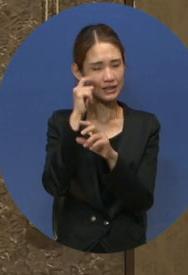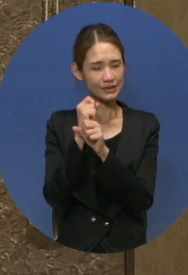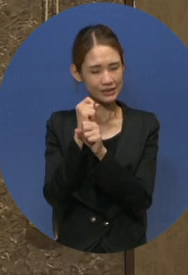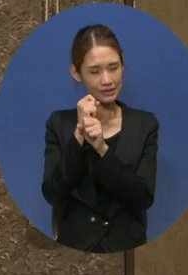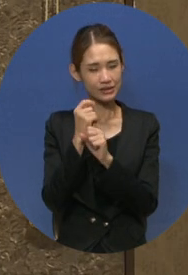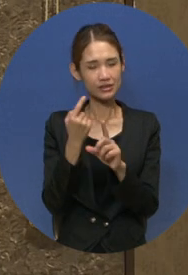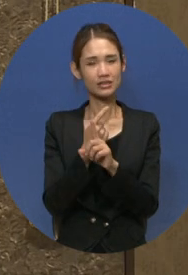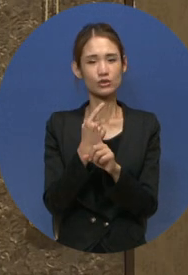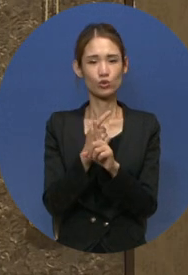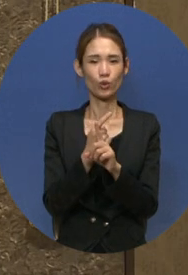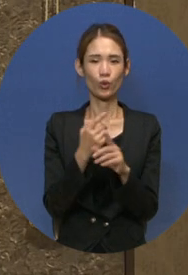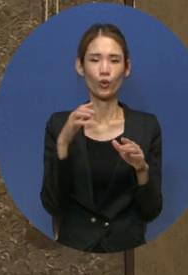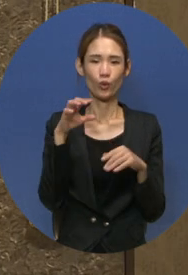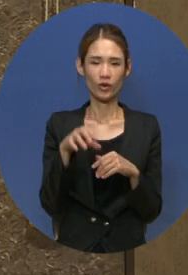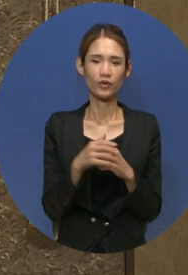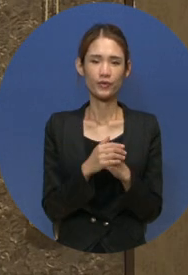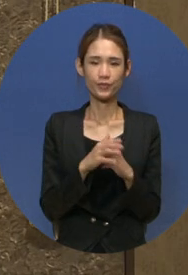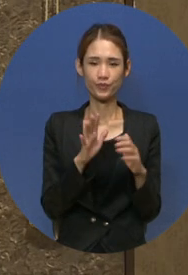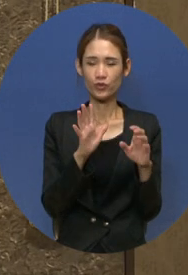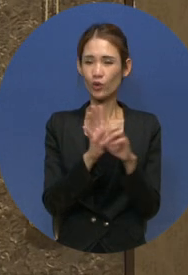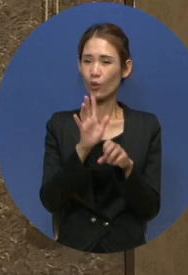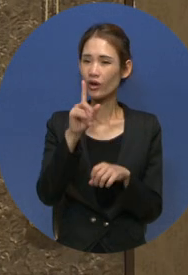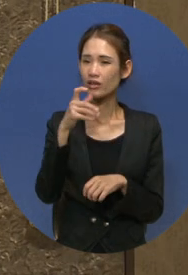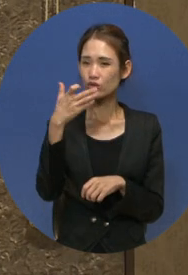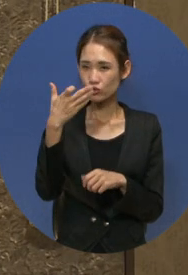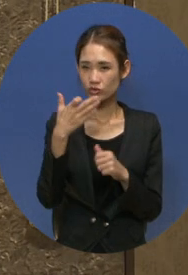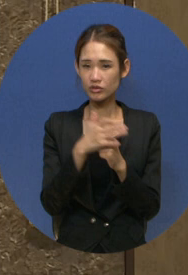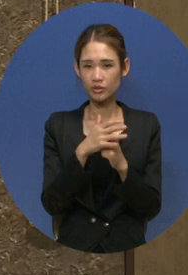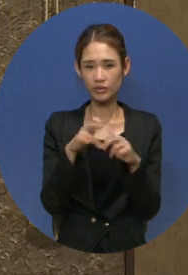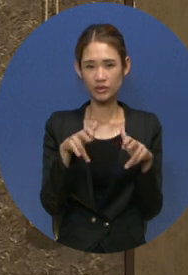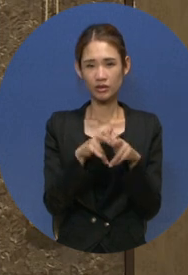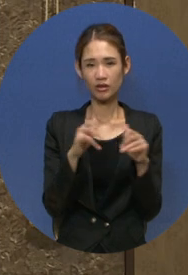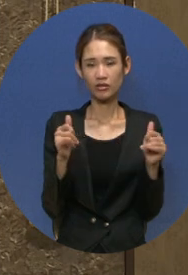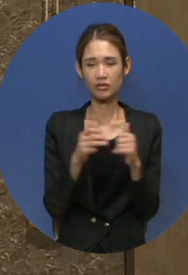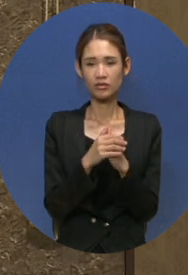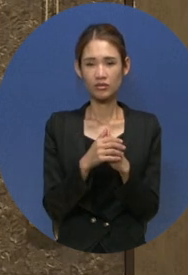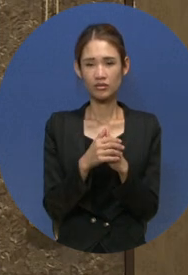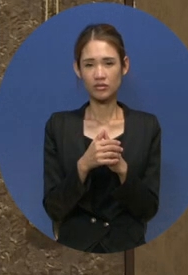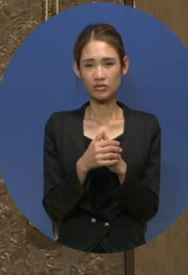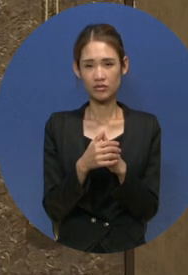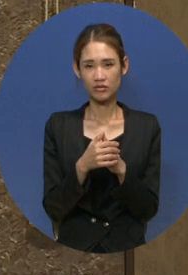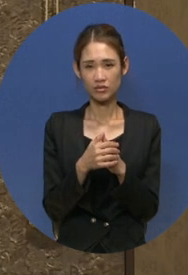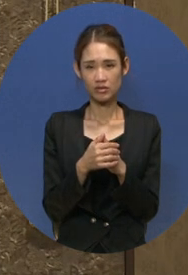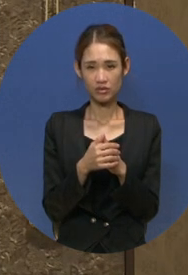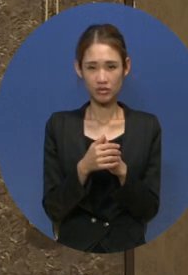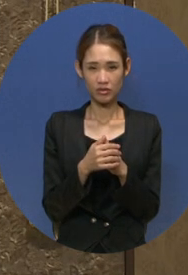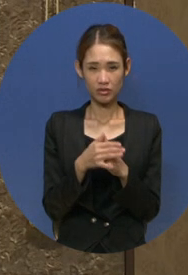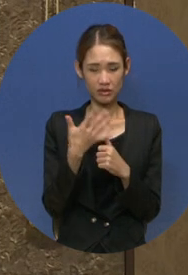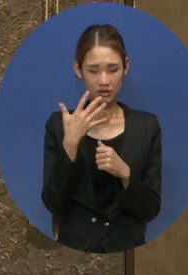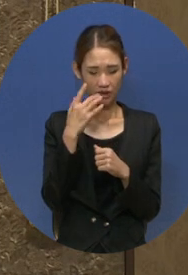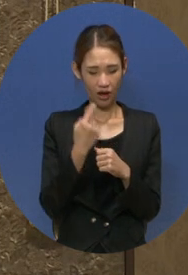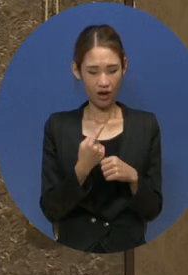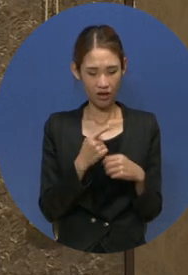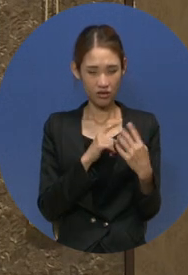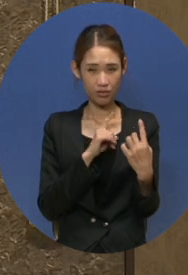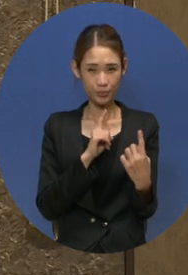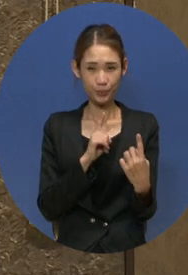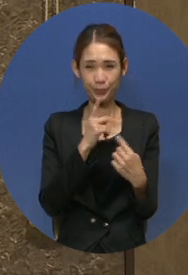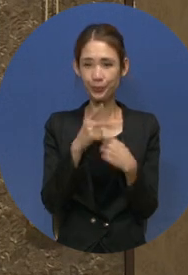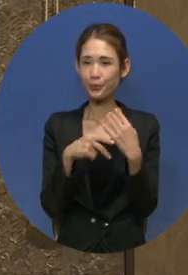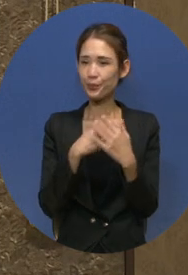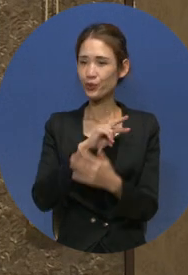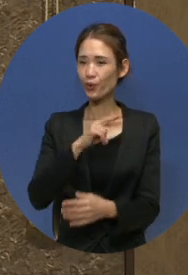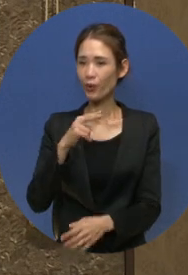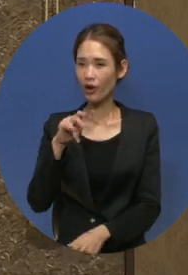있는 거예요. 지금 코로나 상황에서 이 장애인분들이 잘 못 오잖아요. 물론 이제 1대1 프로그램이라서 이제 돌아가고 있긴